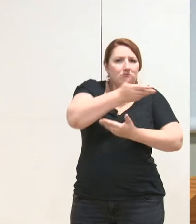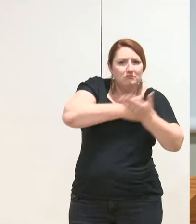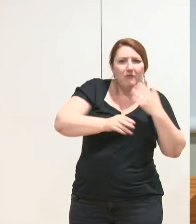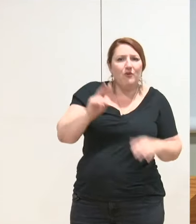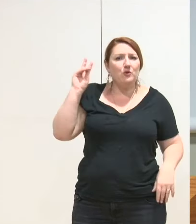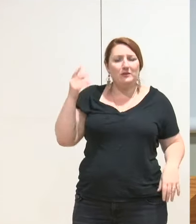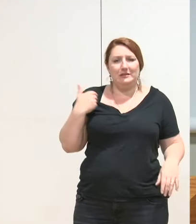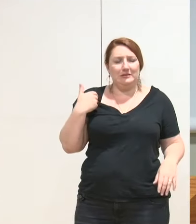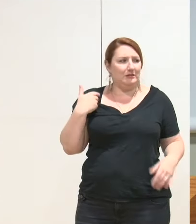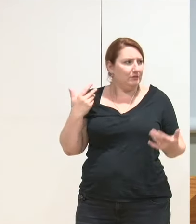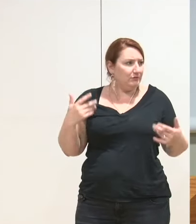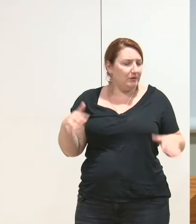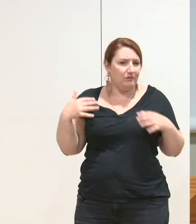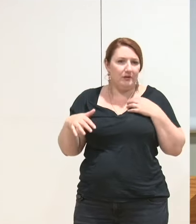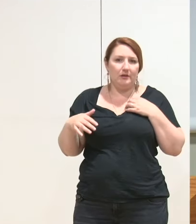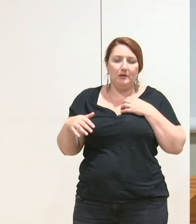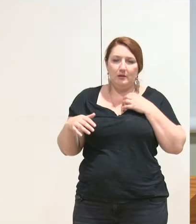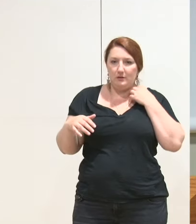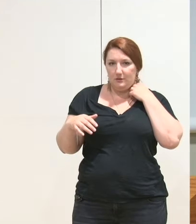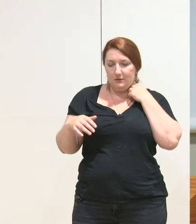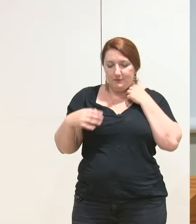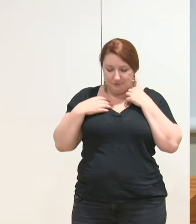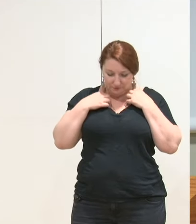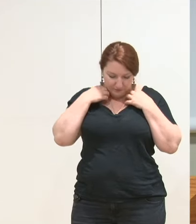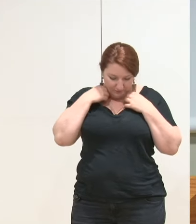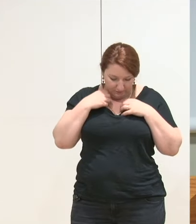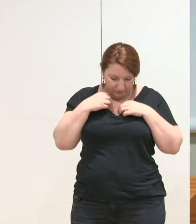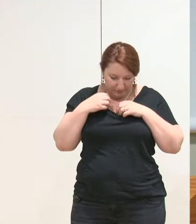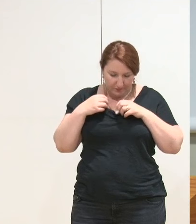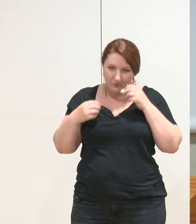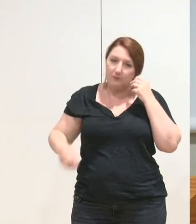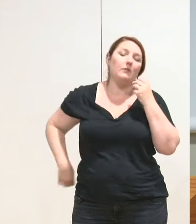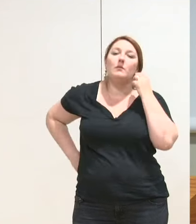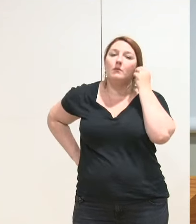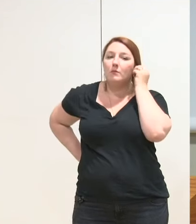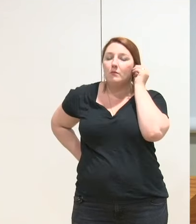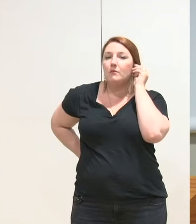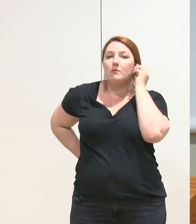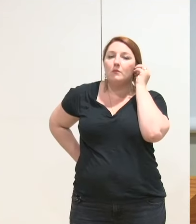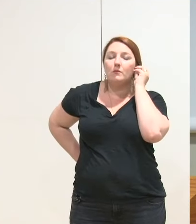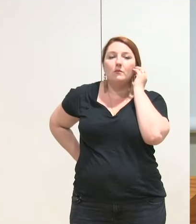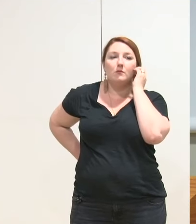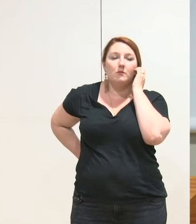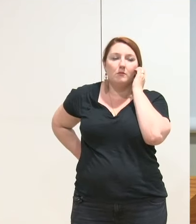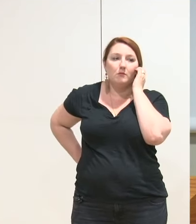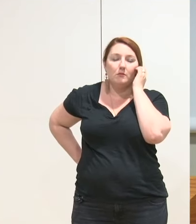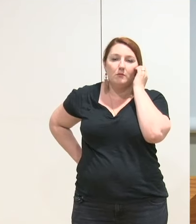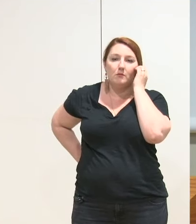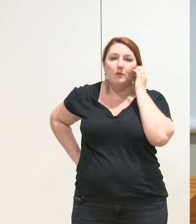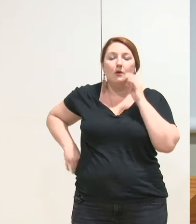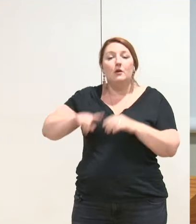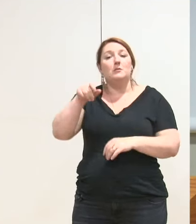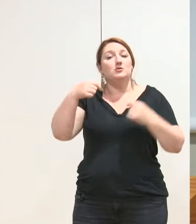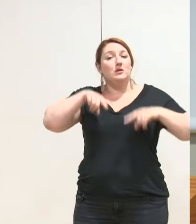vendredi car évidemment la contribution de l'État euh ben est limité un effort conséquent puisque c'est